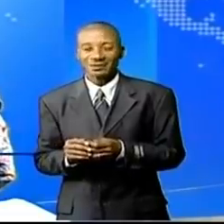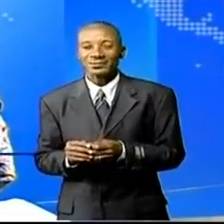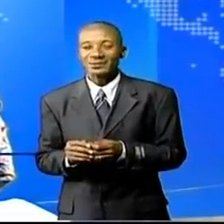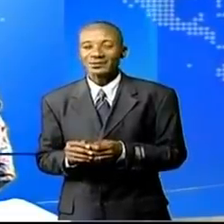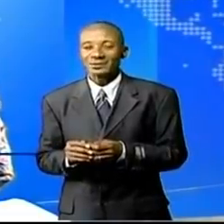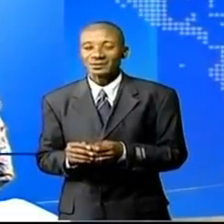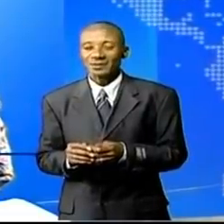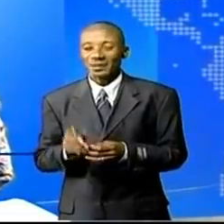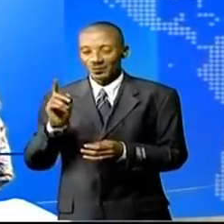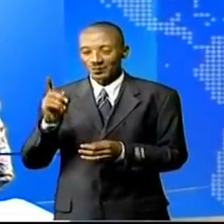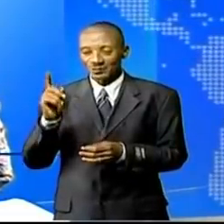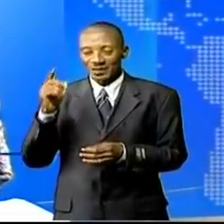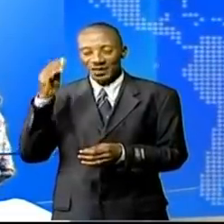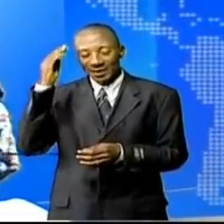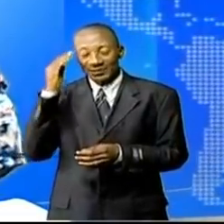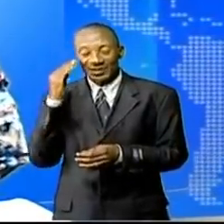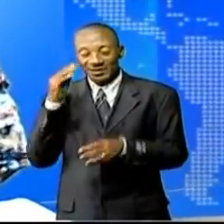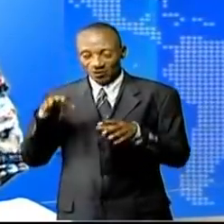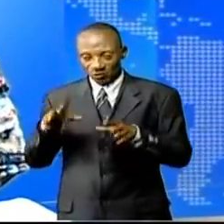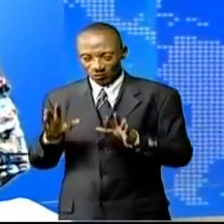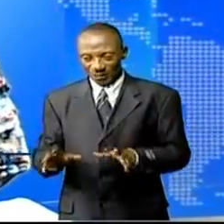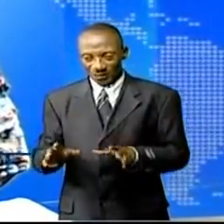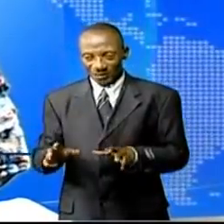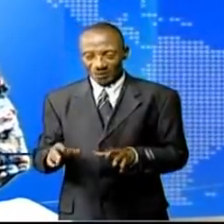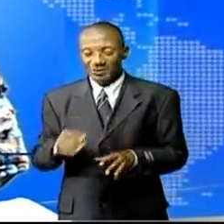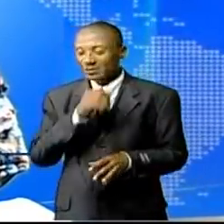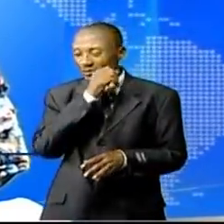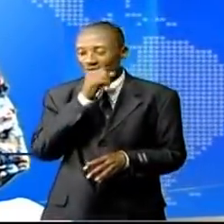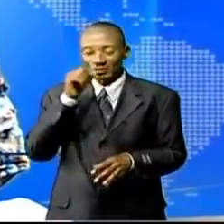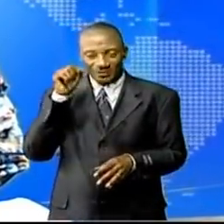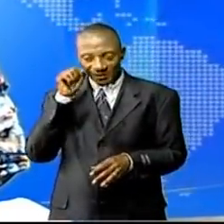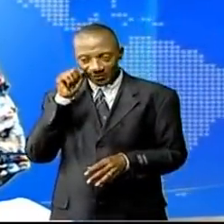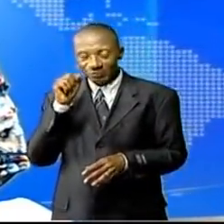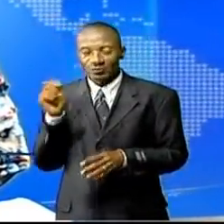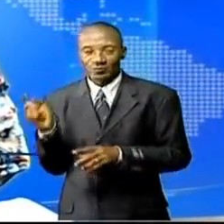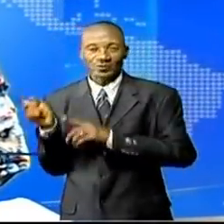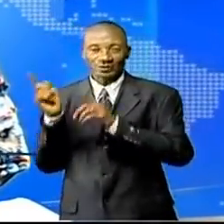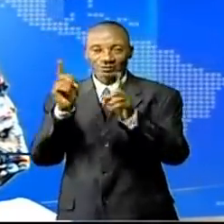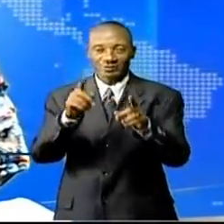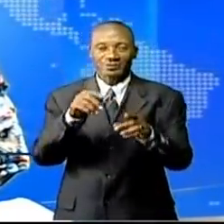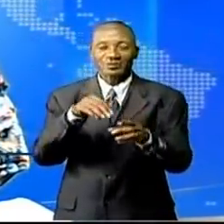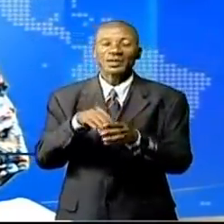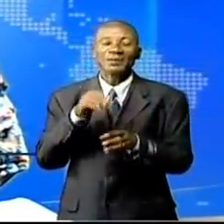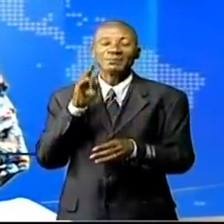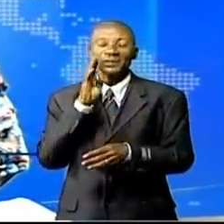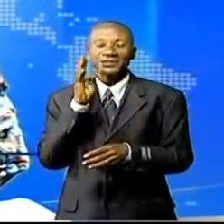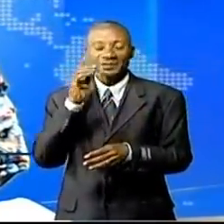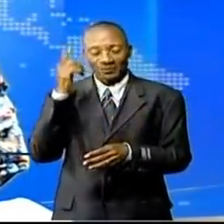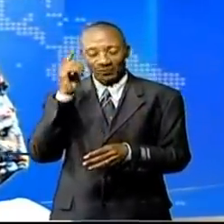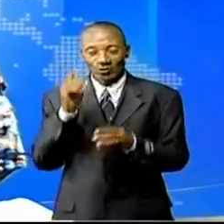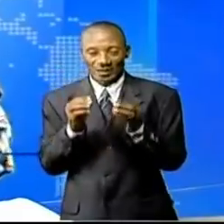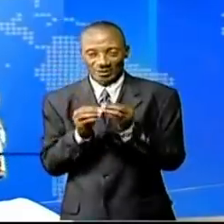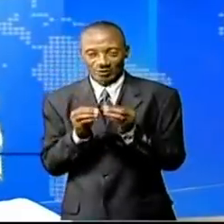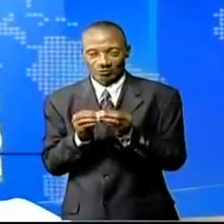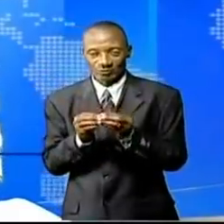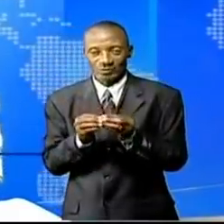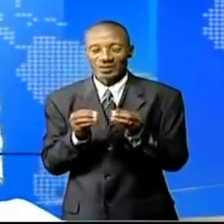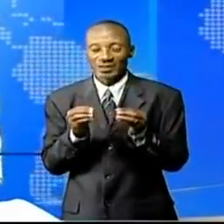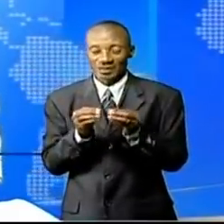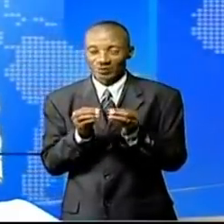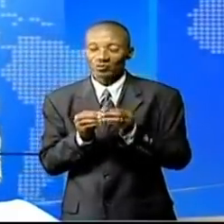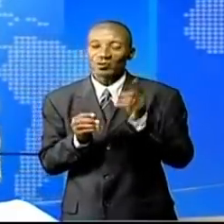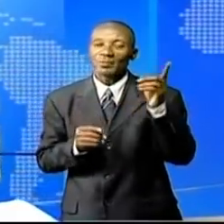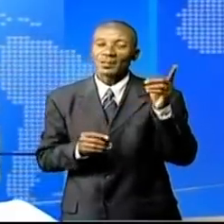Jean-Michel Samalukonde a échangé avec son homologue belge après la visite du musée de Tervuren. Les